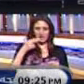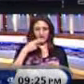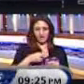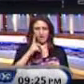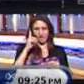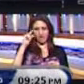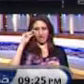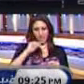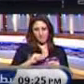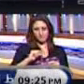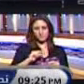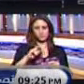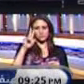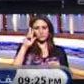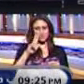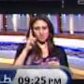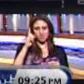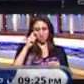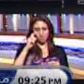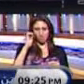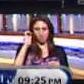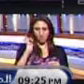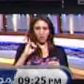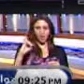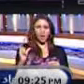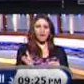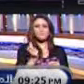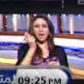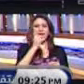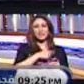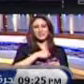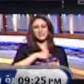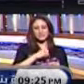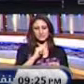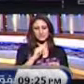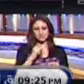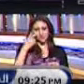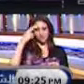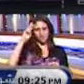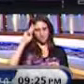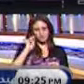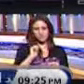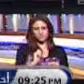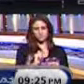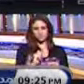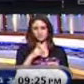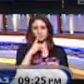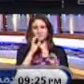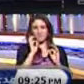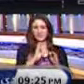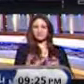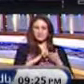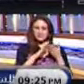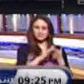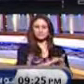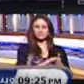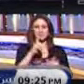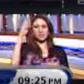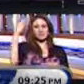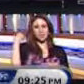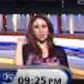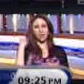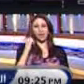وبقول ده دور المحافظين لما يلاقي عندهم مشاكل ويقدروا يحلوها يحلوها، عشان يعني حتى اذا لم يجازوا في الدنيا فيجازوا